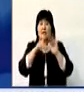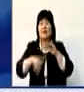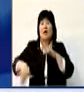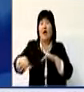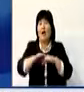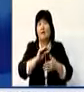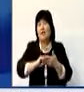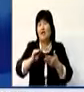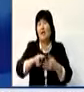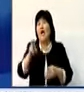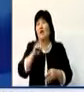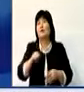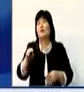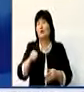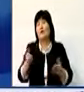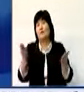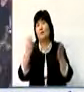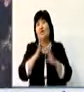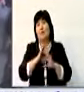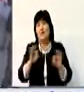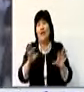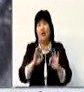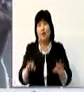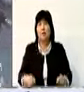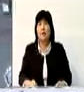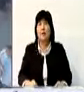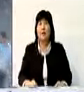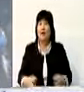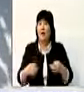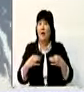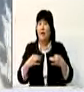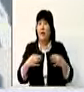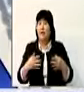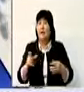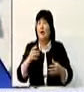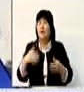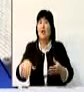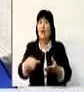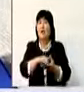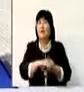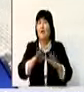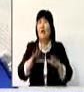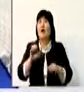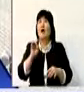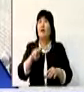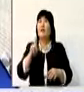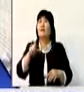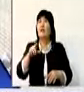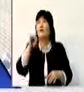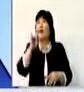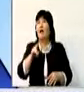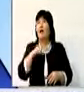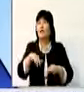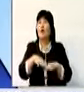шарадан әріптесім Әкімжан Жолтаевтың бейнематериалы. Берекені көктен емес, бірлігі мол көптен тілеген аралдықтар Қазақстан